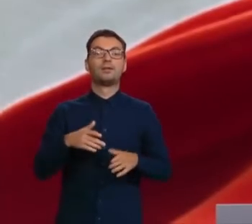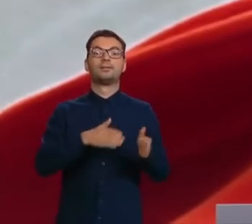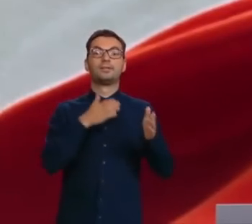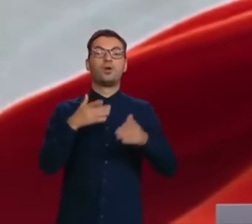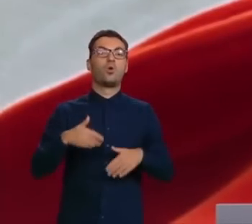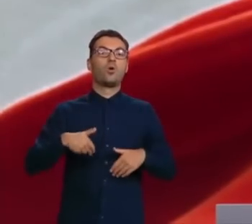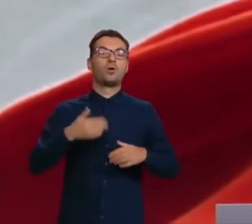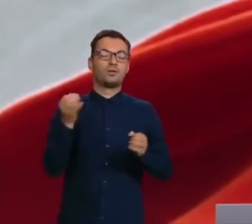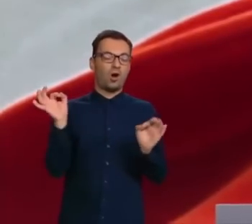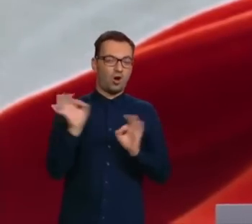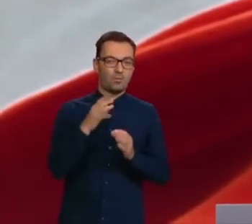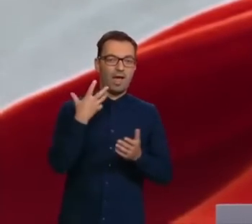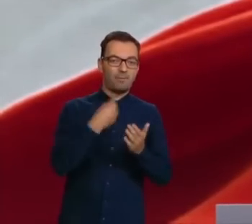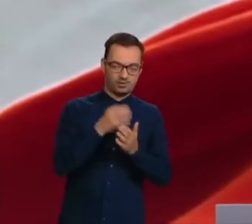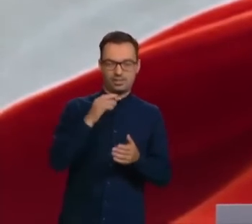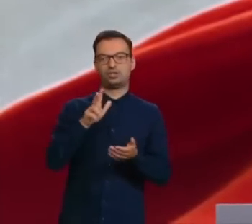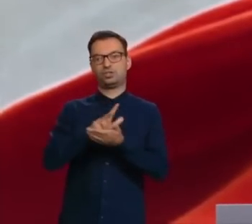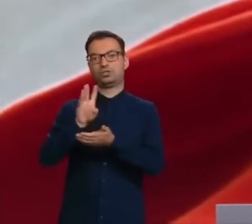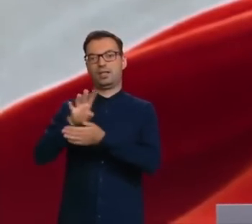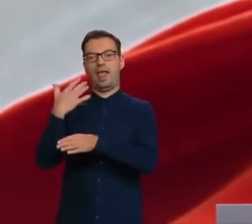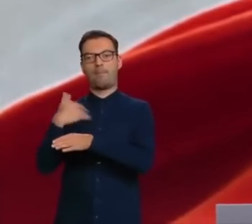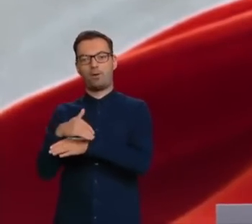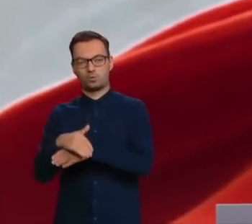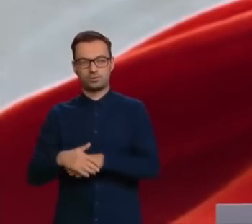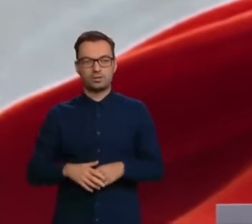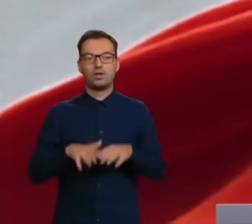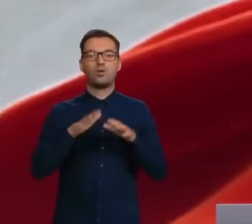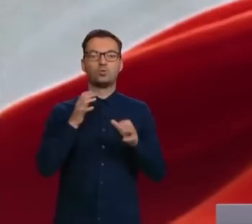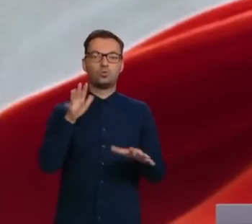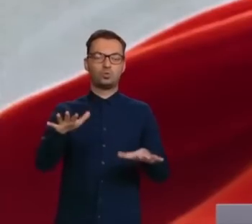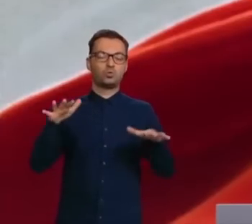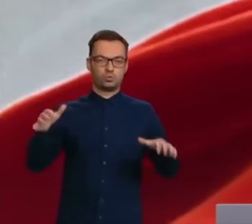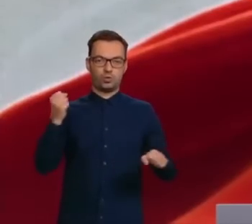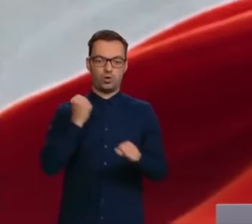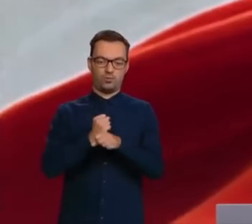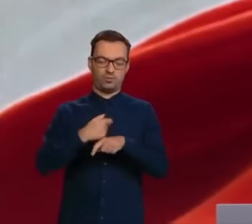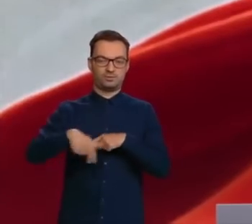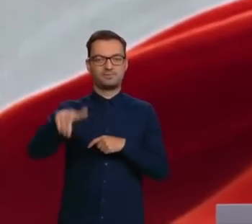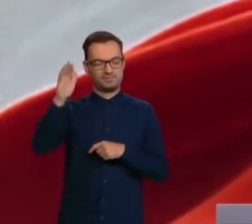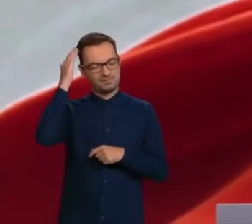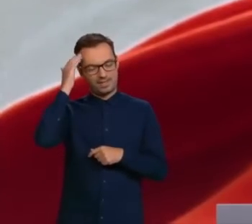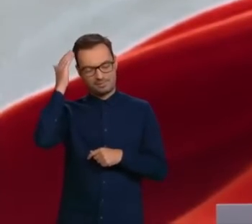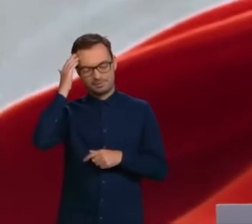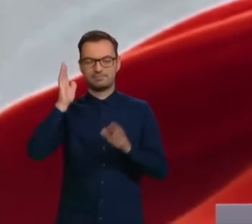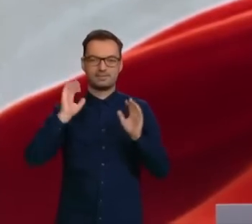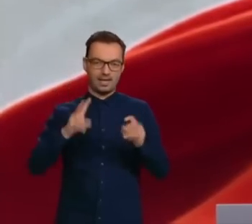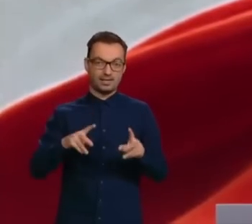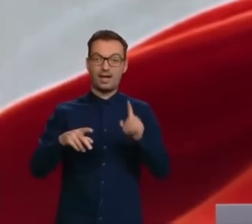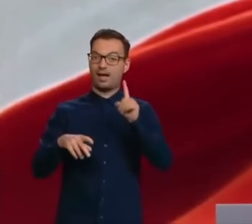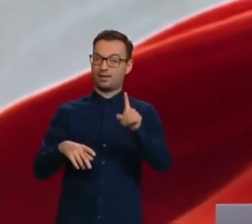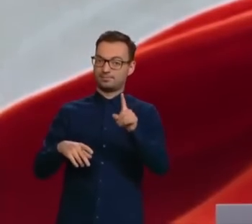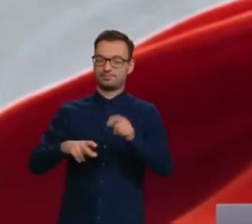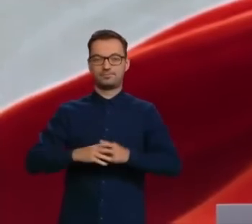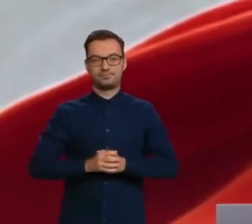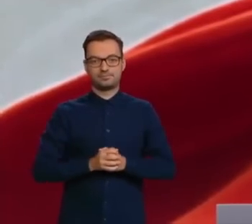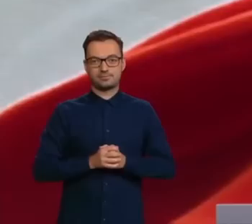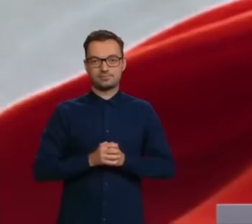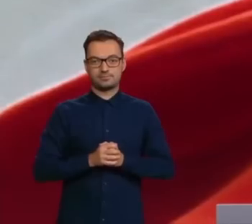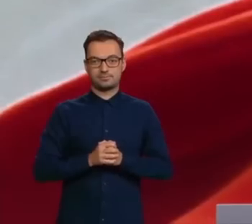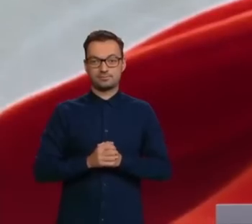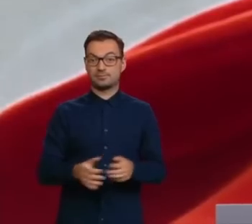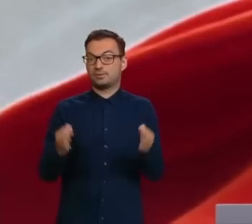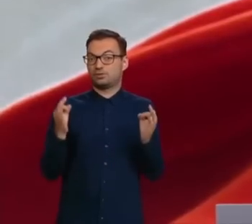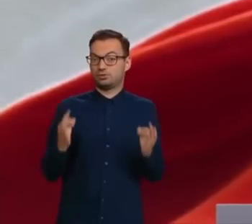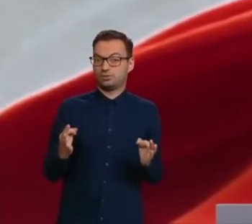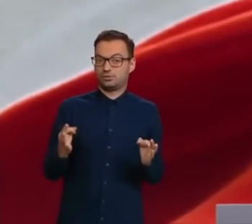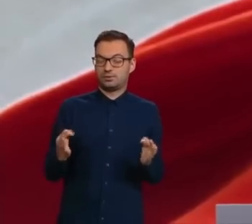emerytur do 13 i 14. Dużo pracy cały czas przed nami. Zdajemy sobie z tego sprawę. Ale drodzy państwo,